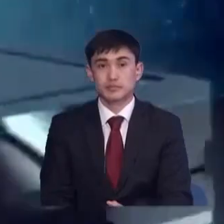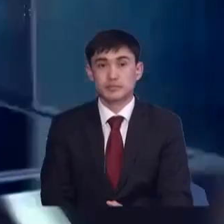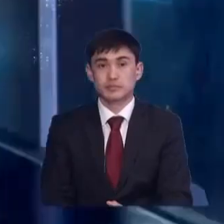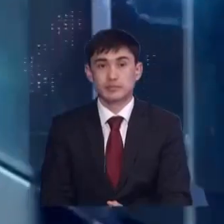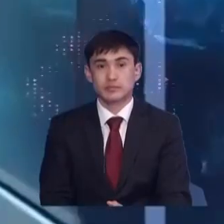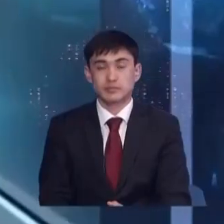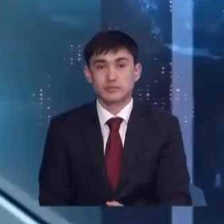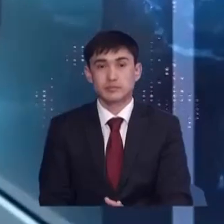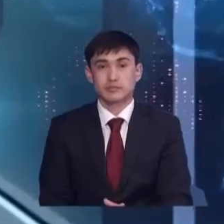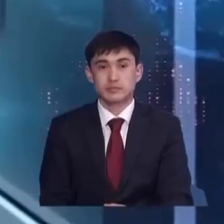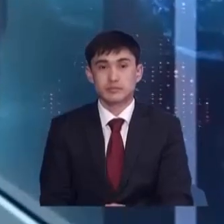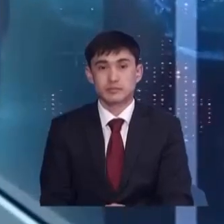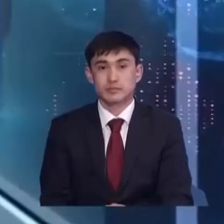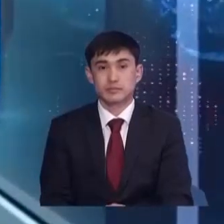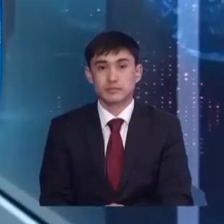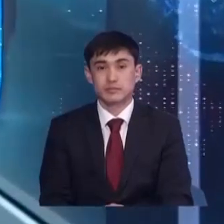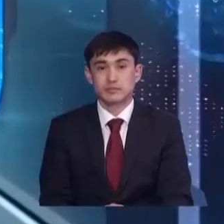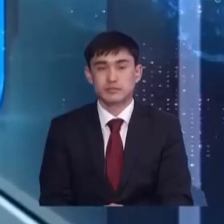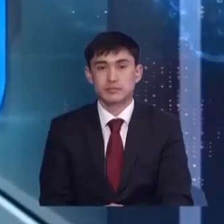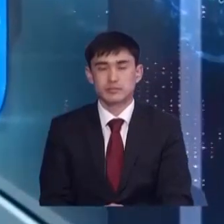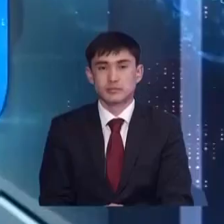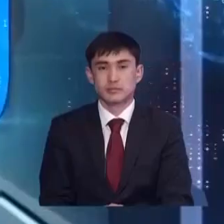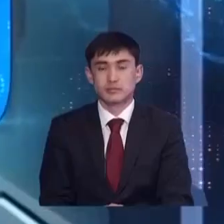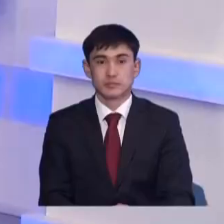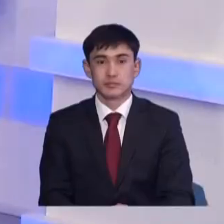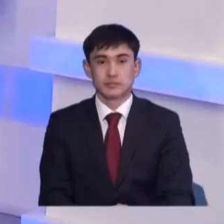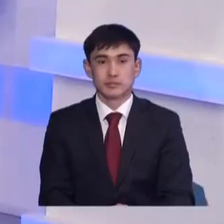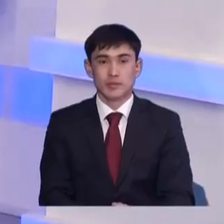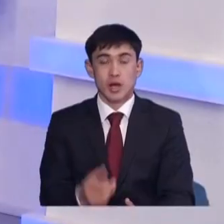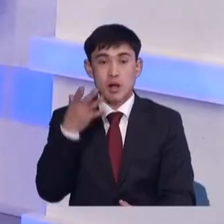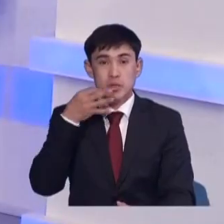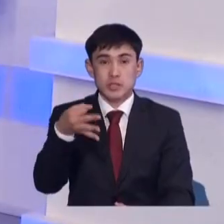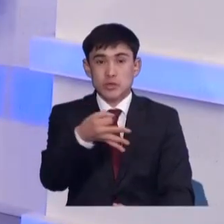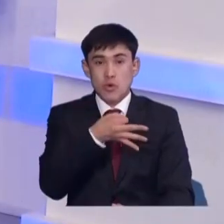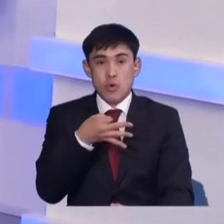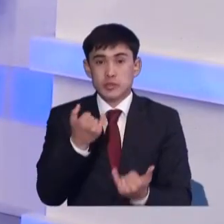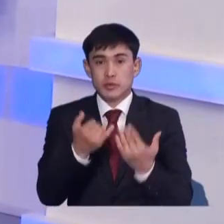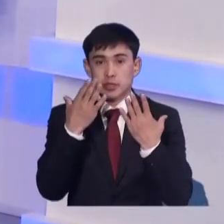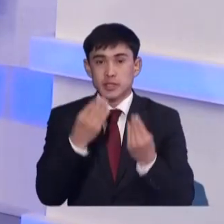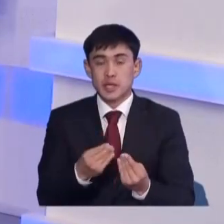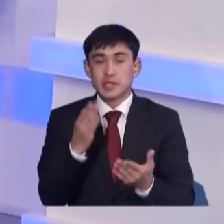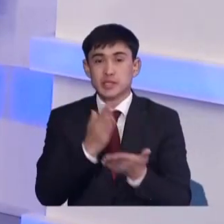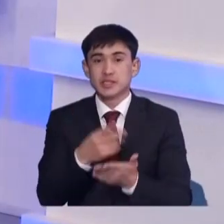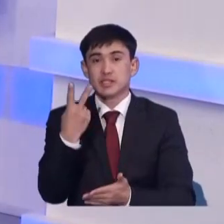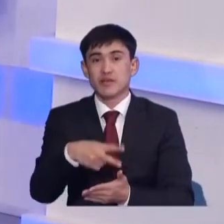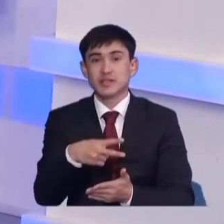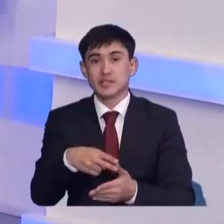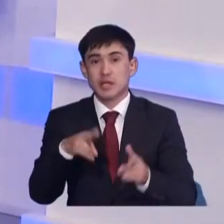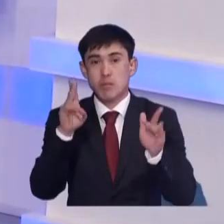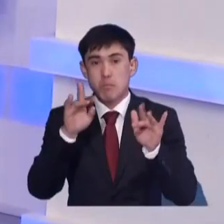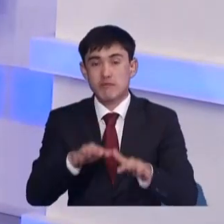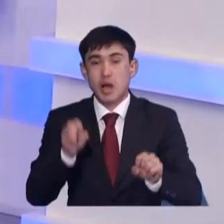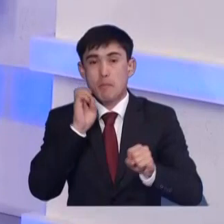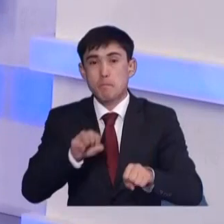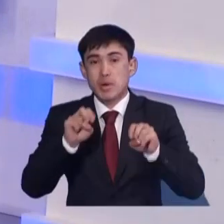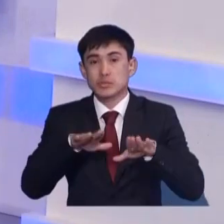Хазабек, Жан Кенжибай, телеканал ЖТСУ, Алматинская область. В Алматинской области на сегодняшний день имеется 20 паводкоопасных